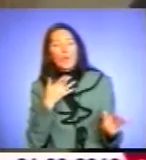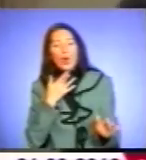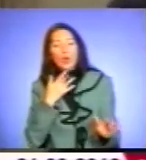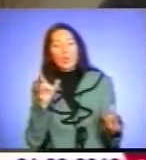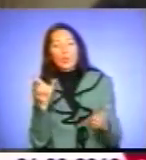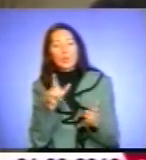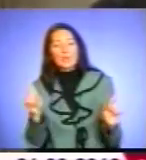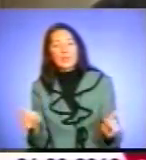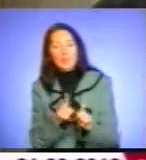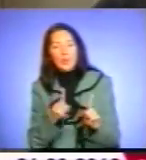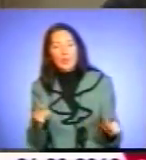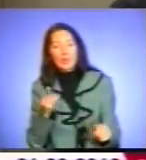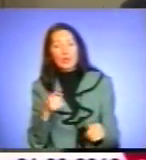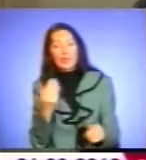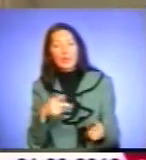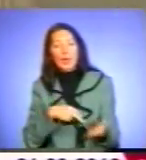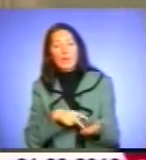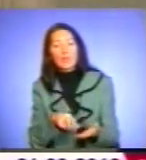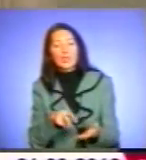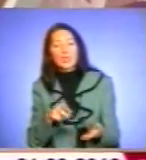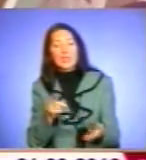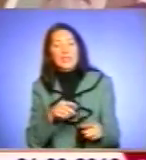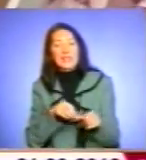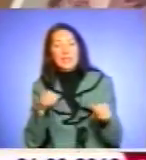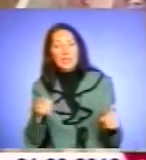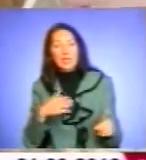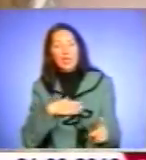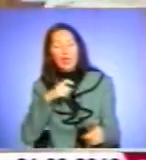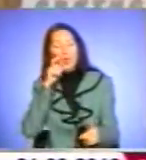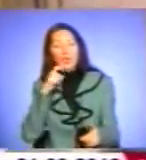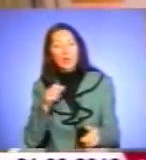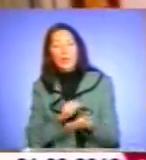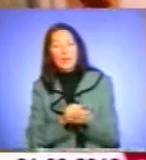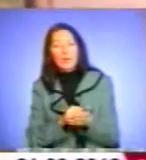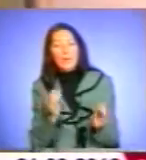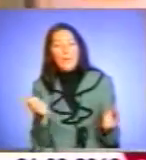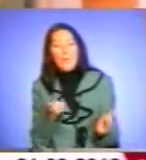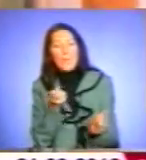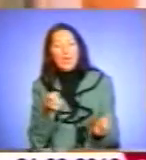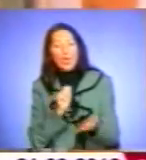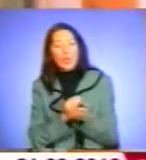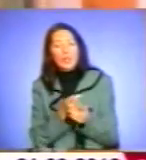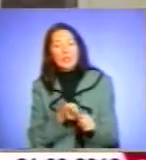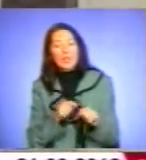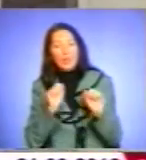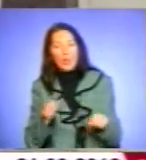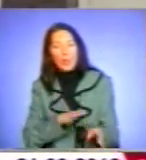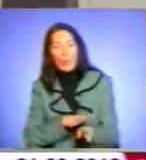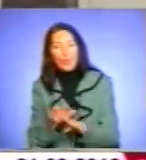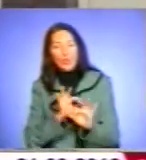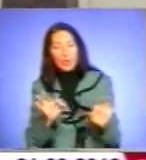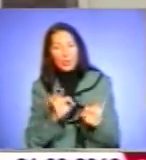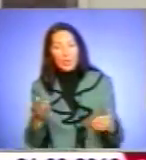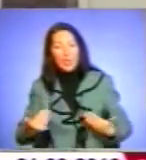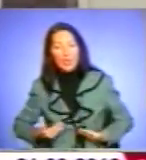вона прийшла із землі нашої української. В архіві небагато документів, які б могли повністю розповісти про життєвий